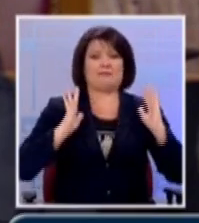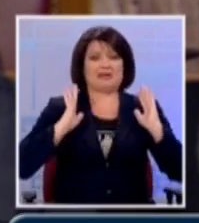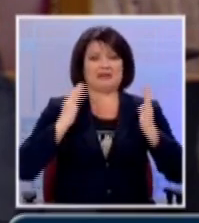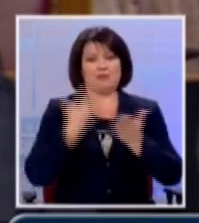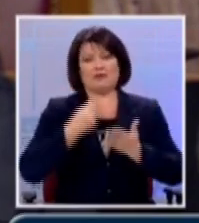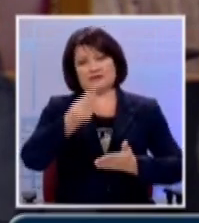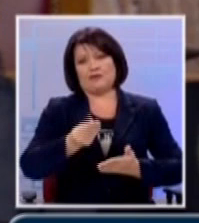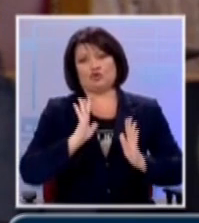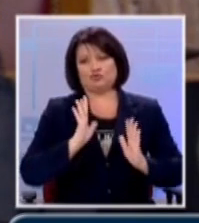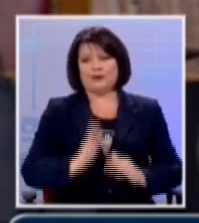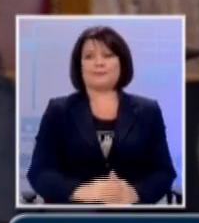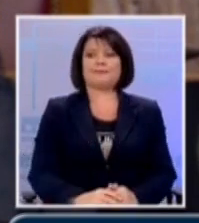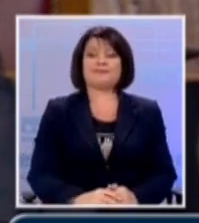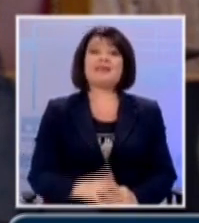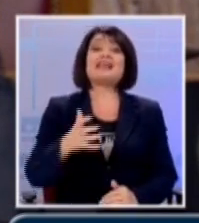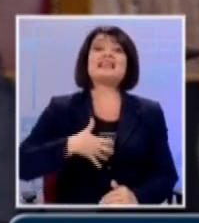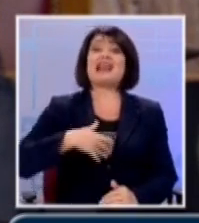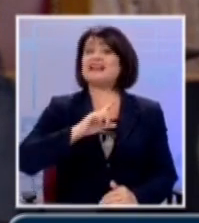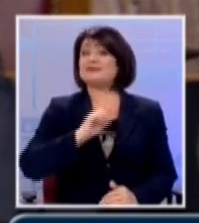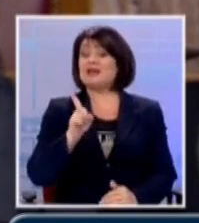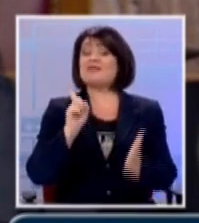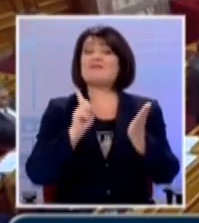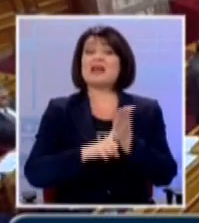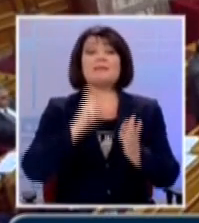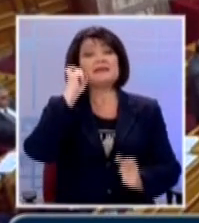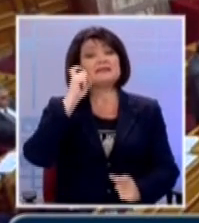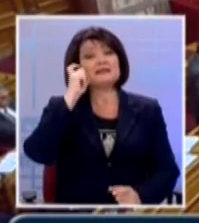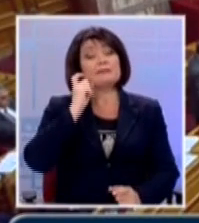όχι εμείς. Αντί λοιπόν να γελάτε, οφείλετε να σκεφτείτε το τελευταίο που σας είπα.